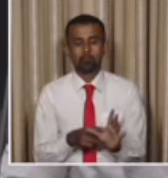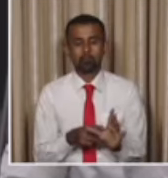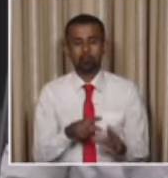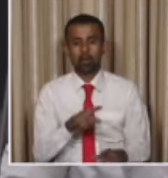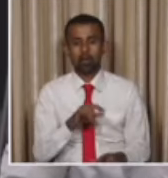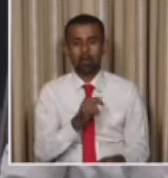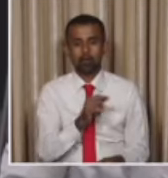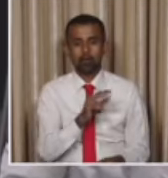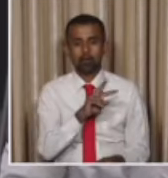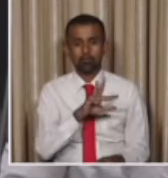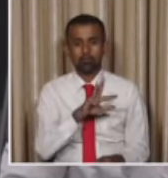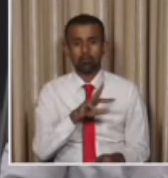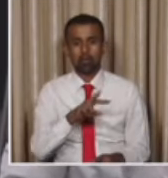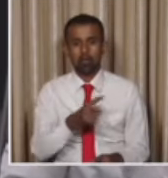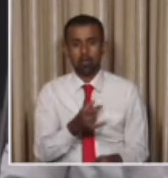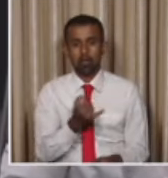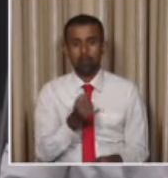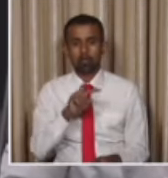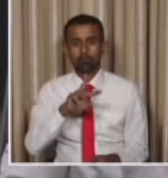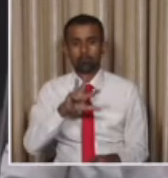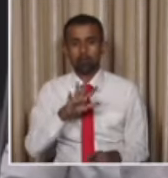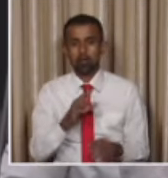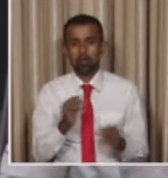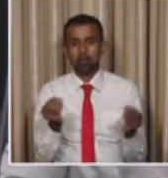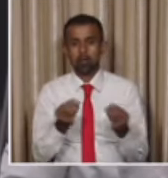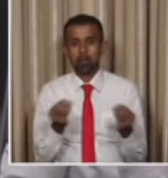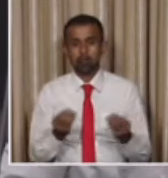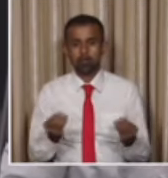මදි. ඉති ඒ අතර කියනවා